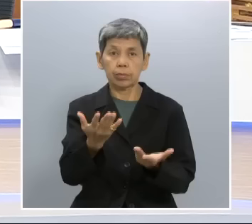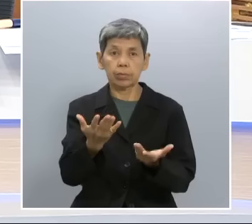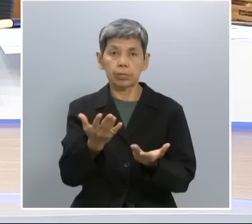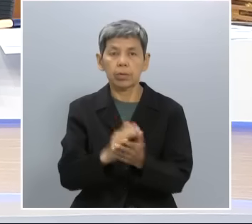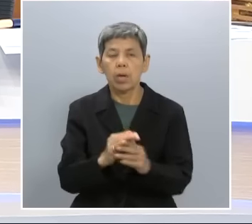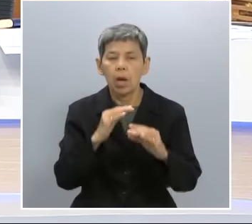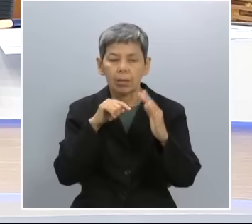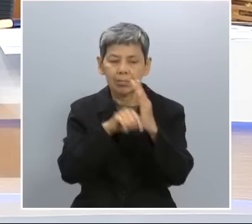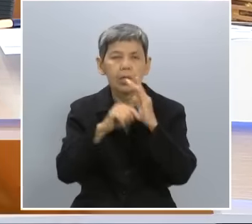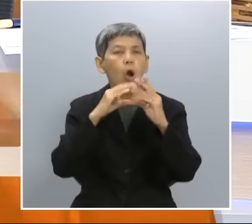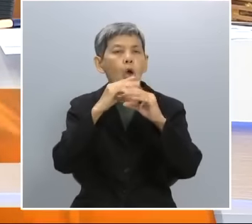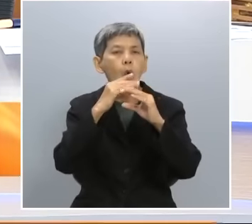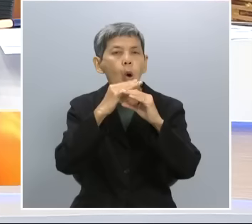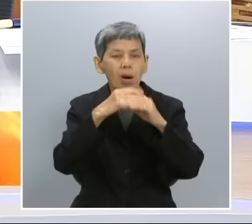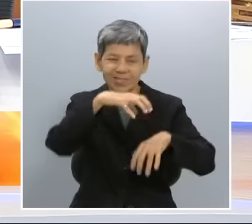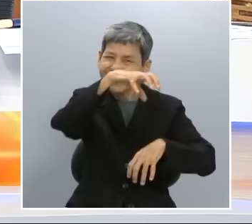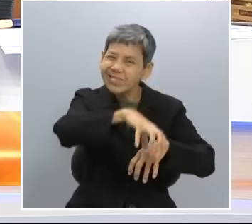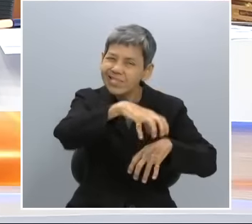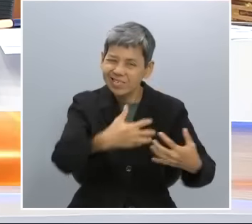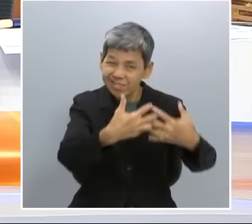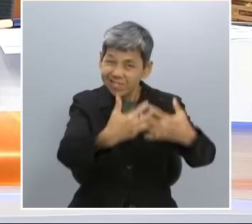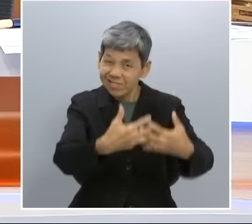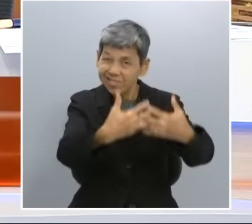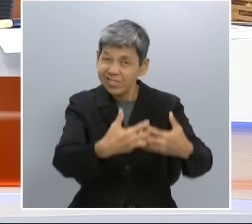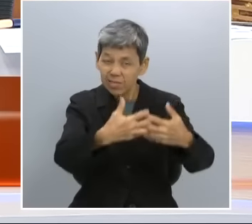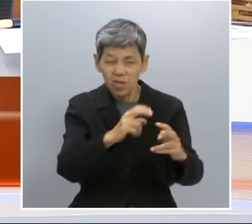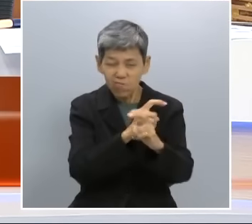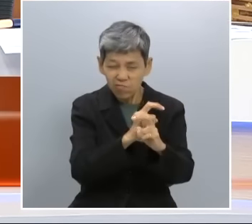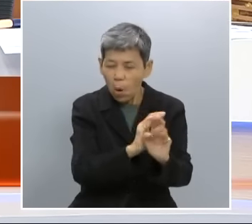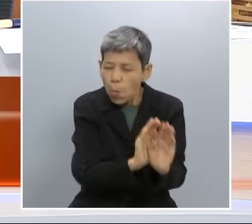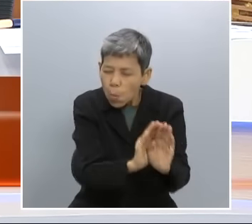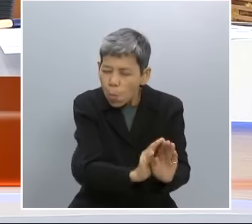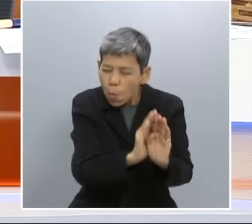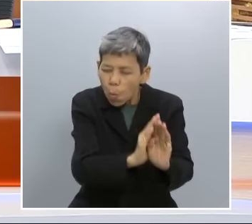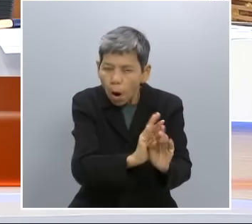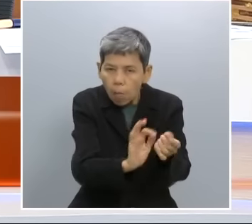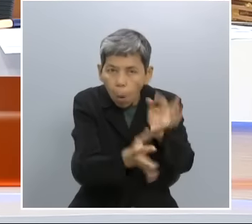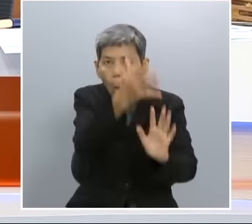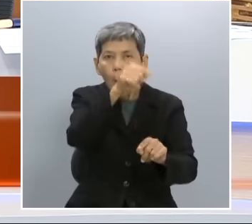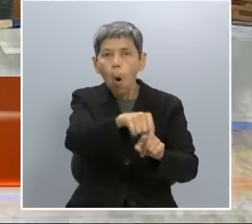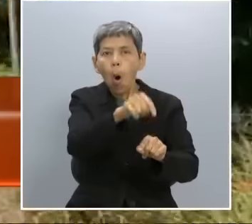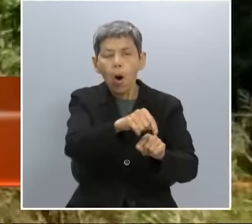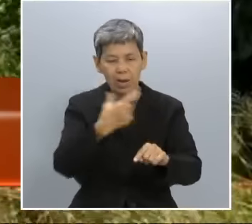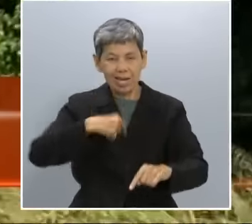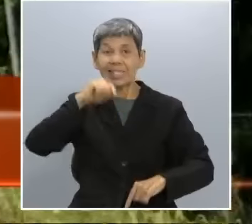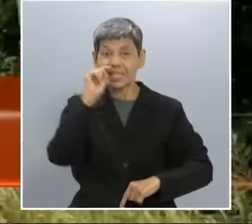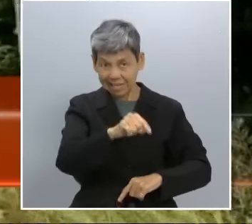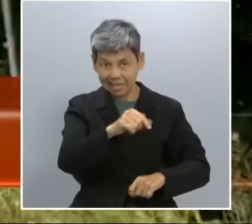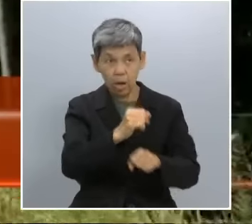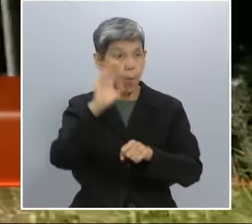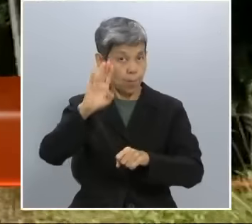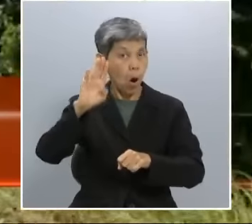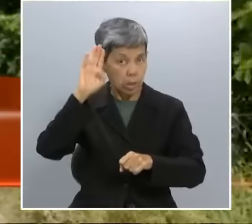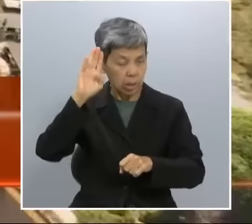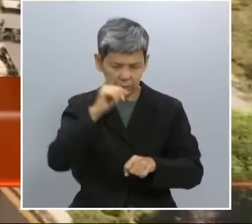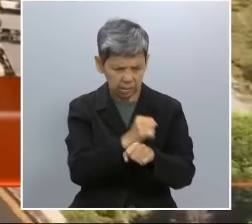ระยองไฟไหม้โรงงานกำจัดสารเคมีกักเก็บสารเคมีซึ่งศาลเคยมีคำสั่งให้บริษั